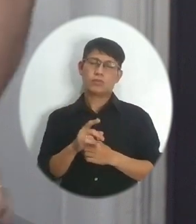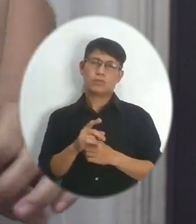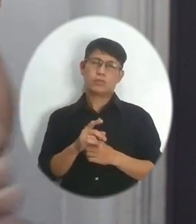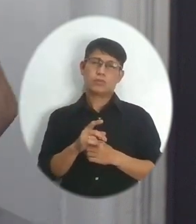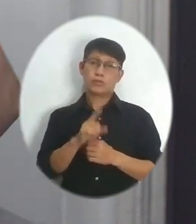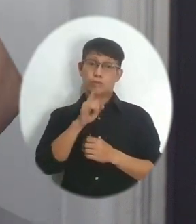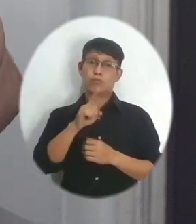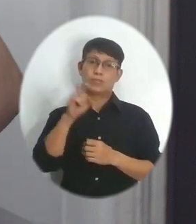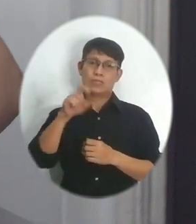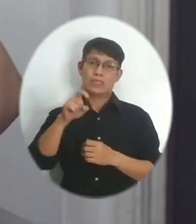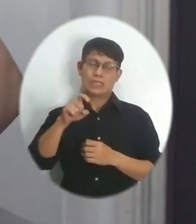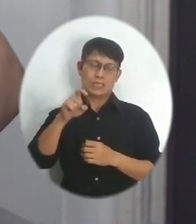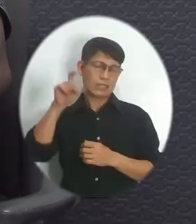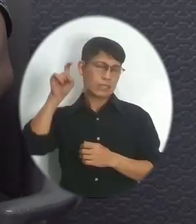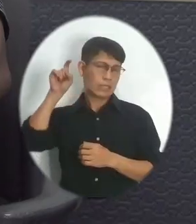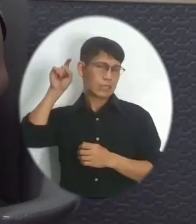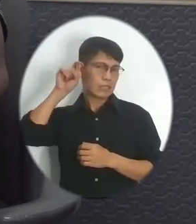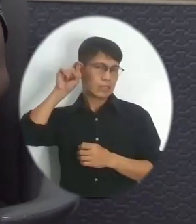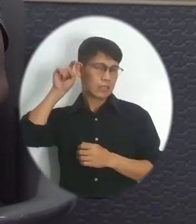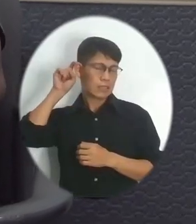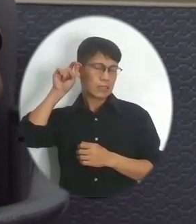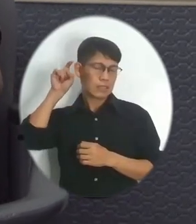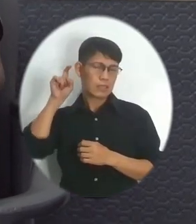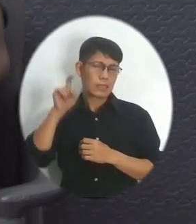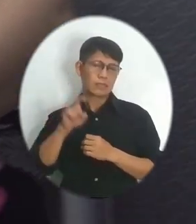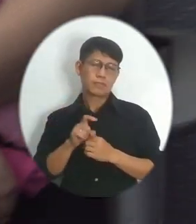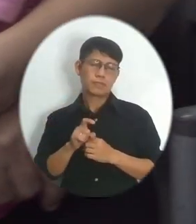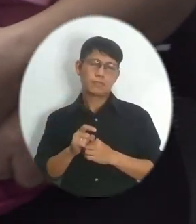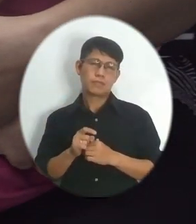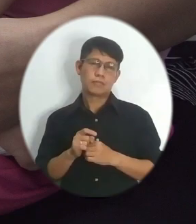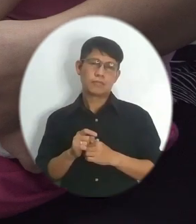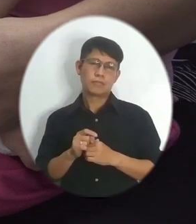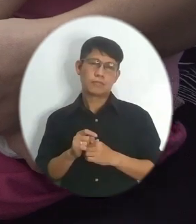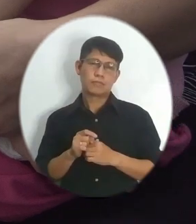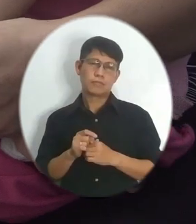sabi daw po, kailangan daw po ng hearing aid.